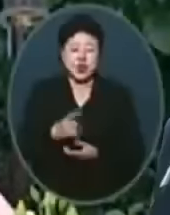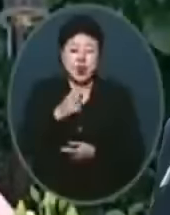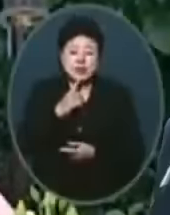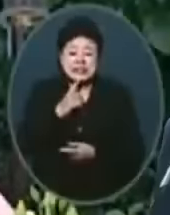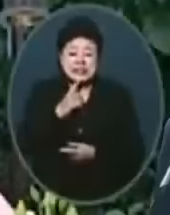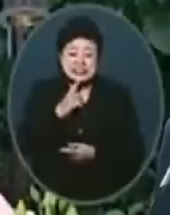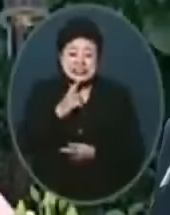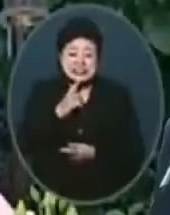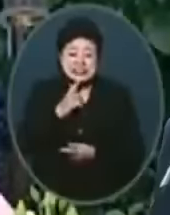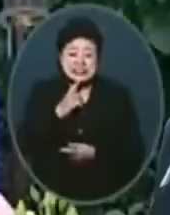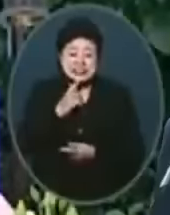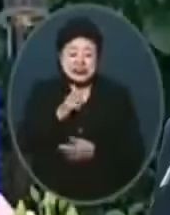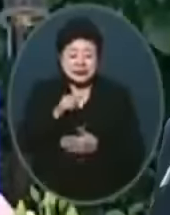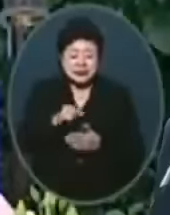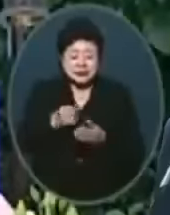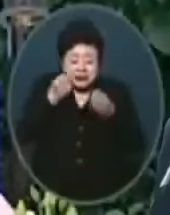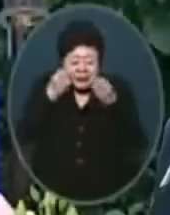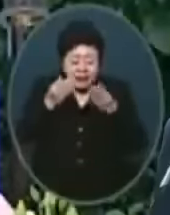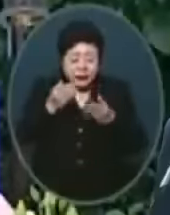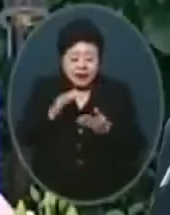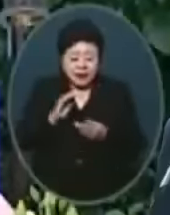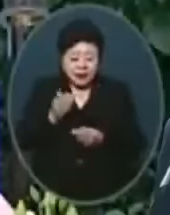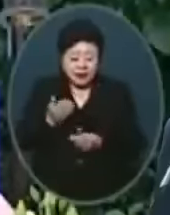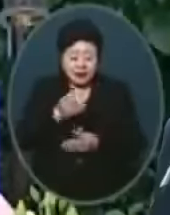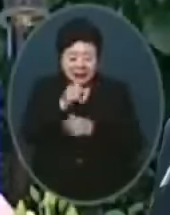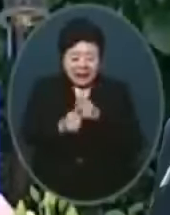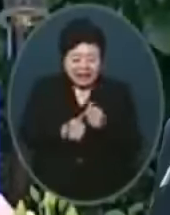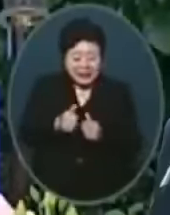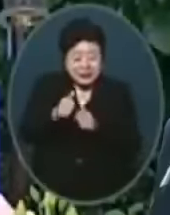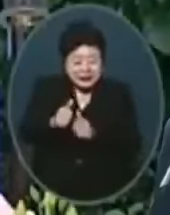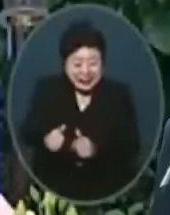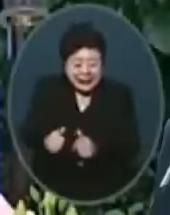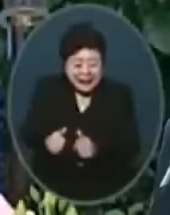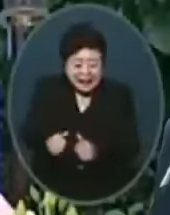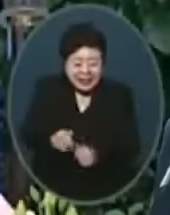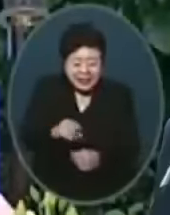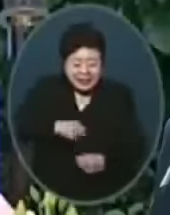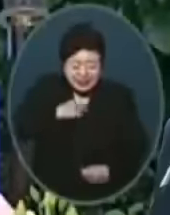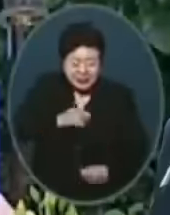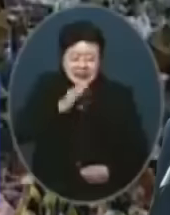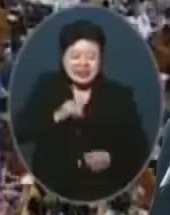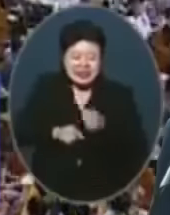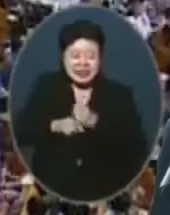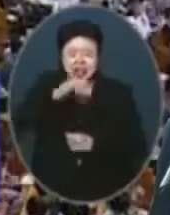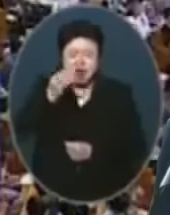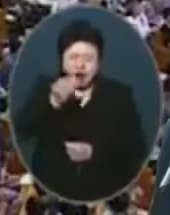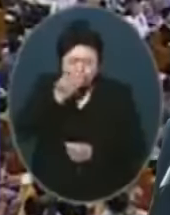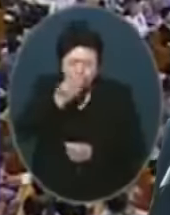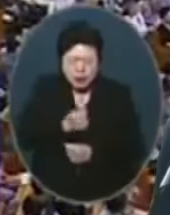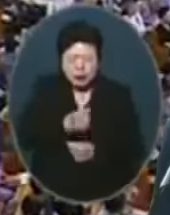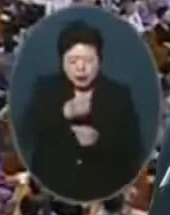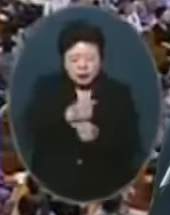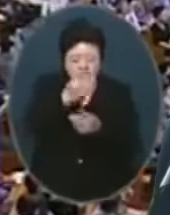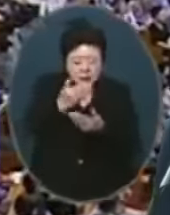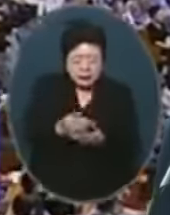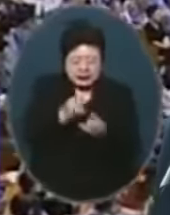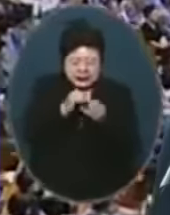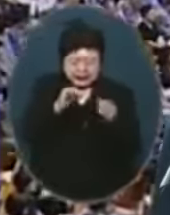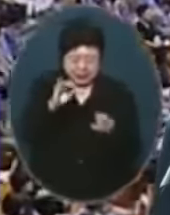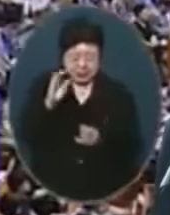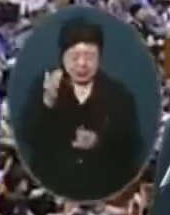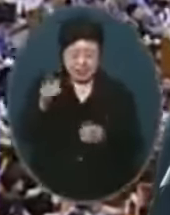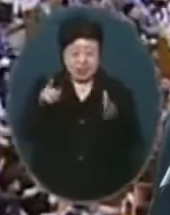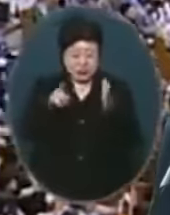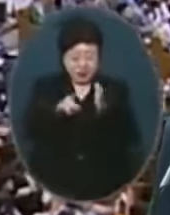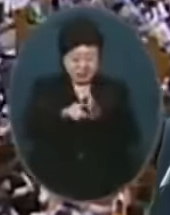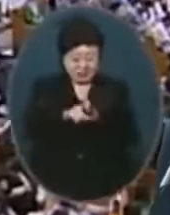오직 너의 심령이 새롭게 되어 하나님을 따라 의와 진리의 거룩함으로 주문을 받은 새 사람이 되기